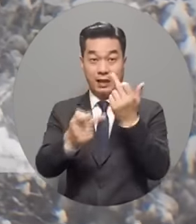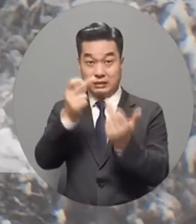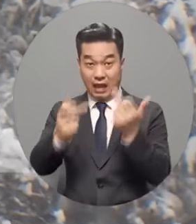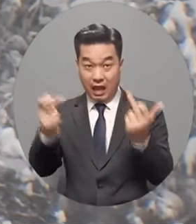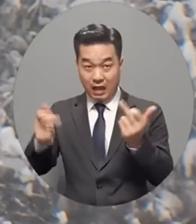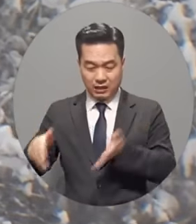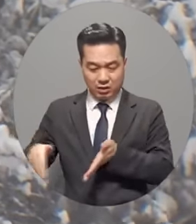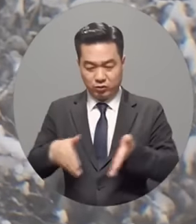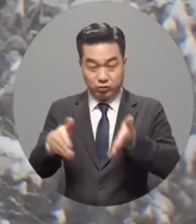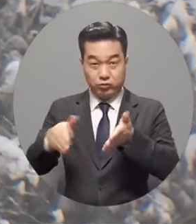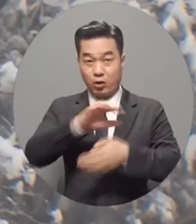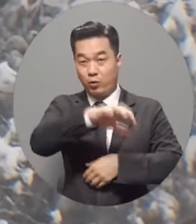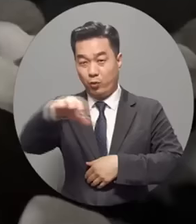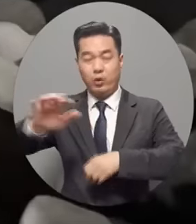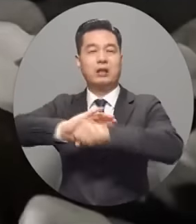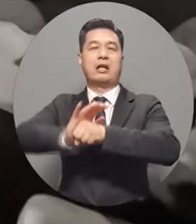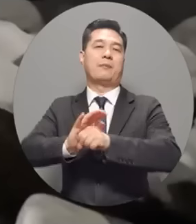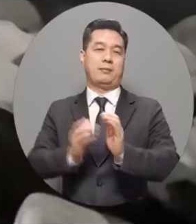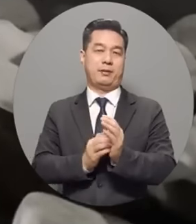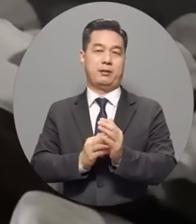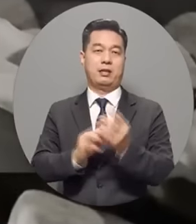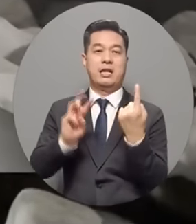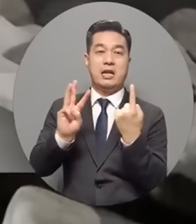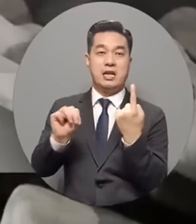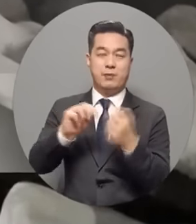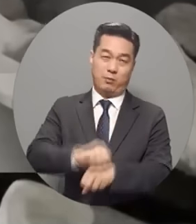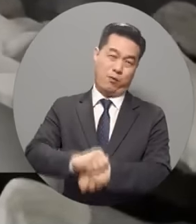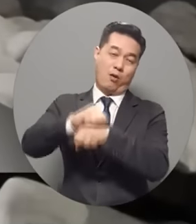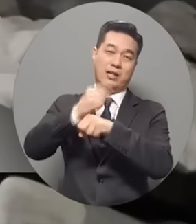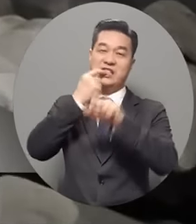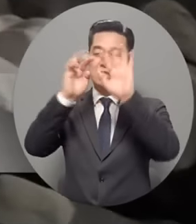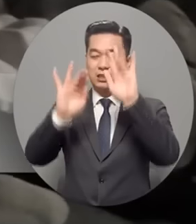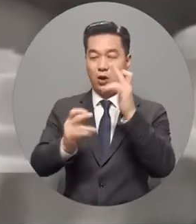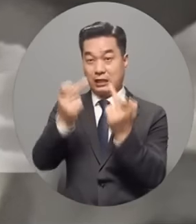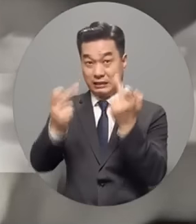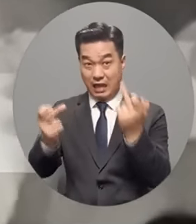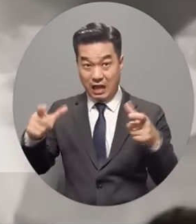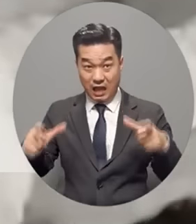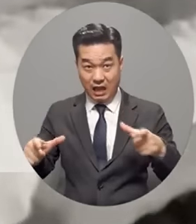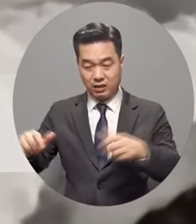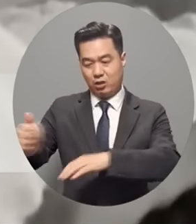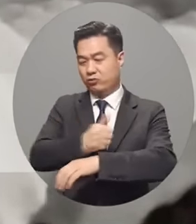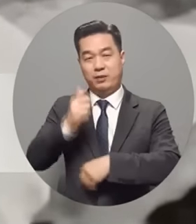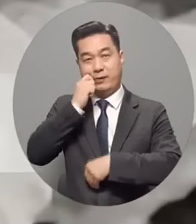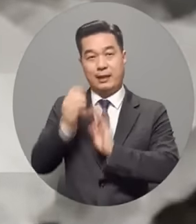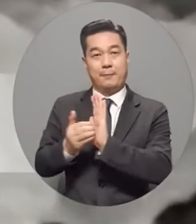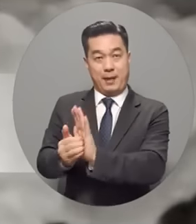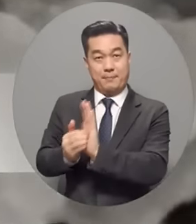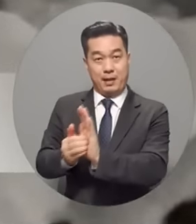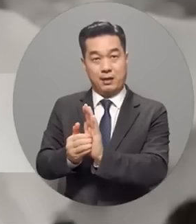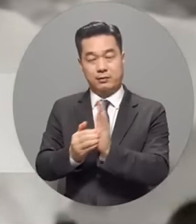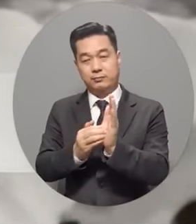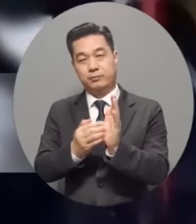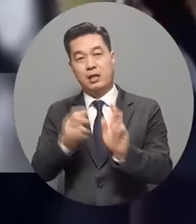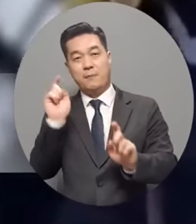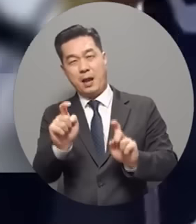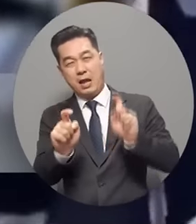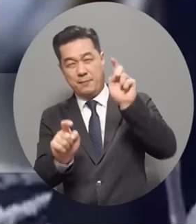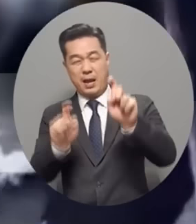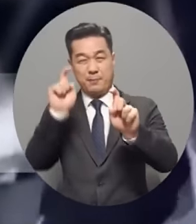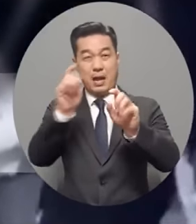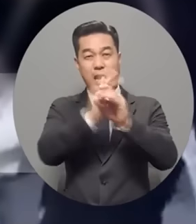출입이 통제됐습니다. 1m 넘게 눈이 쌓인 설악산에서는 출입 제한 구역에서 빙벽 등반을 하던 50대